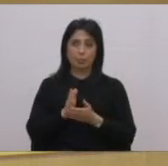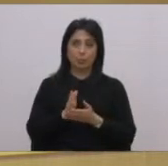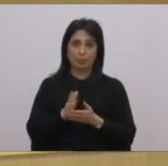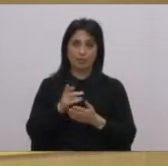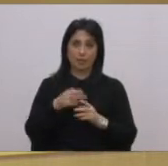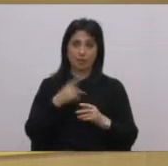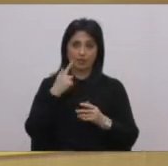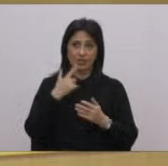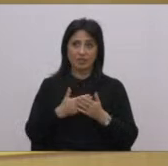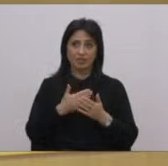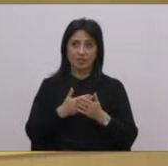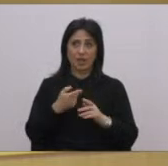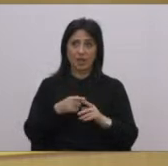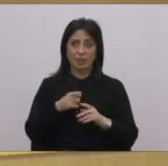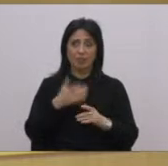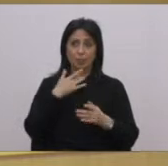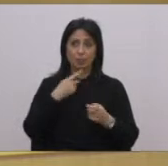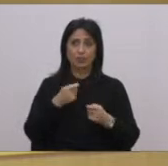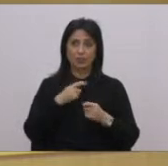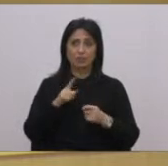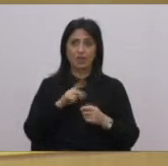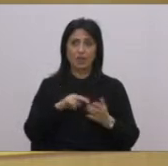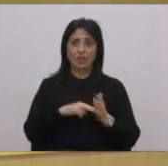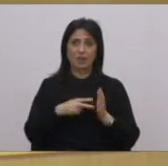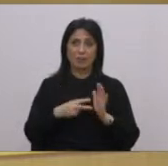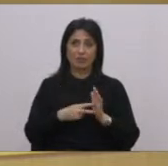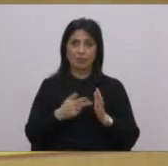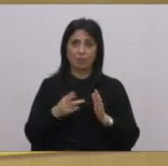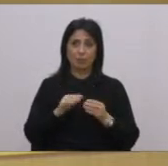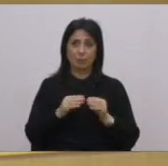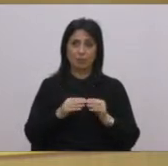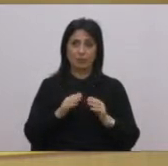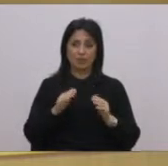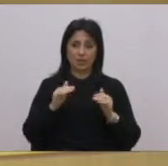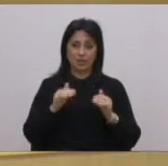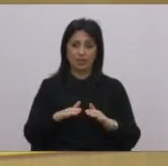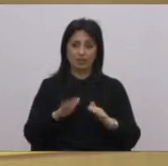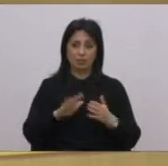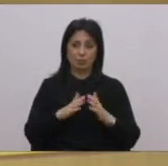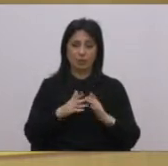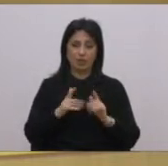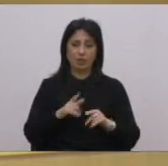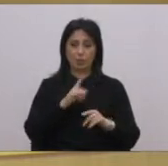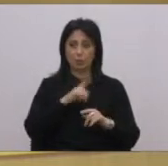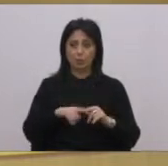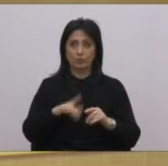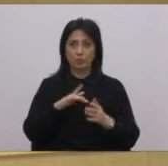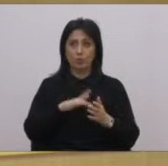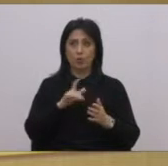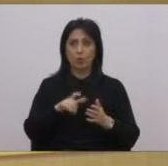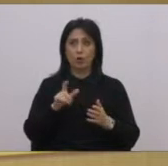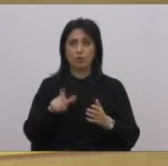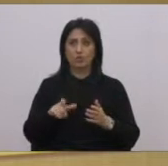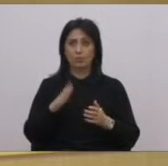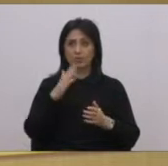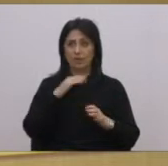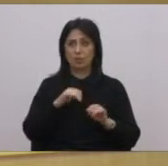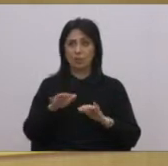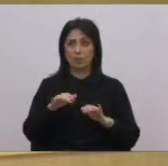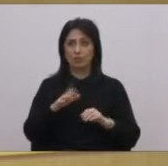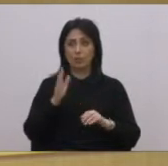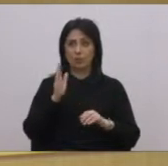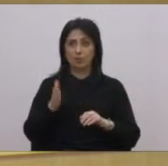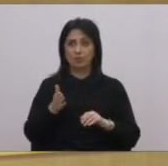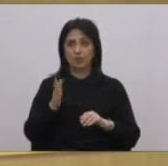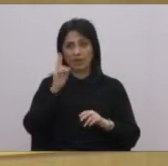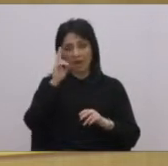ამ თვალსაზრისით აი ამ მუნიციპალიტეტებში რა იგეგმება, რომ ეს პრობლემები გადაიჭრას, მოგვარდეს დროულად და მოსახლეობას წყალმომარაგება იქნებას